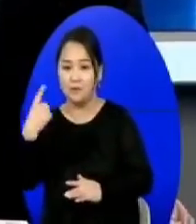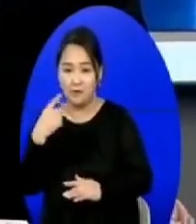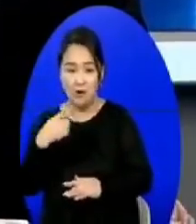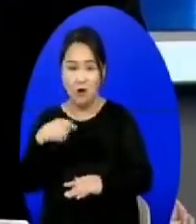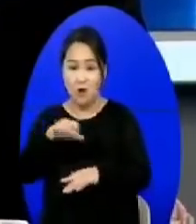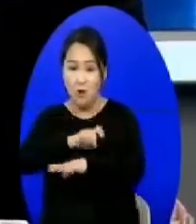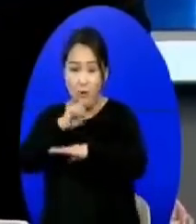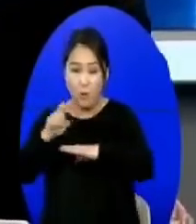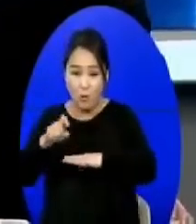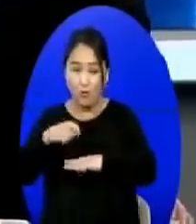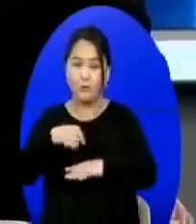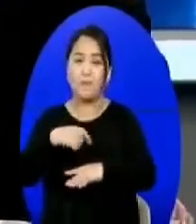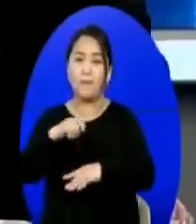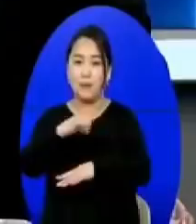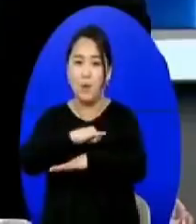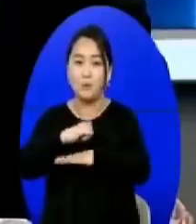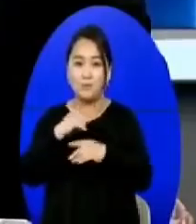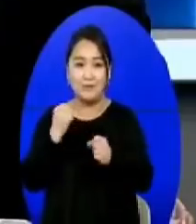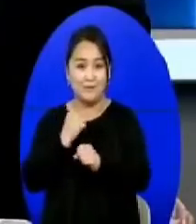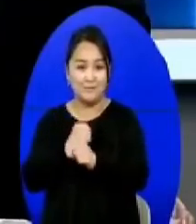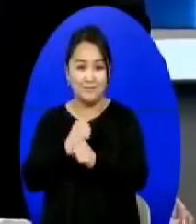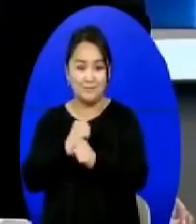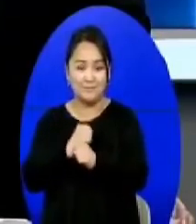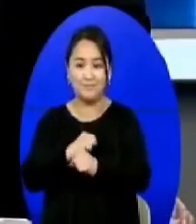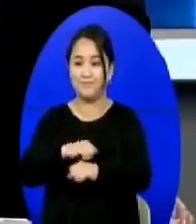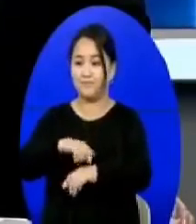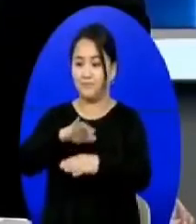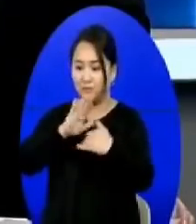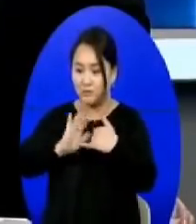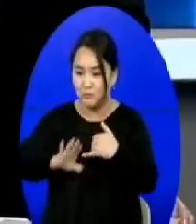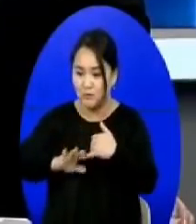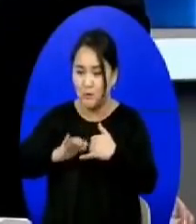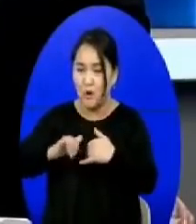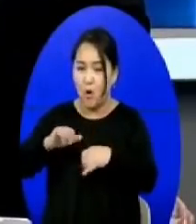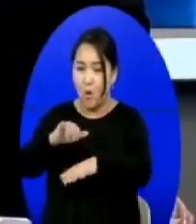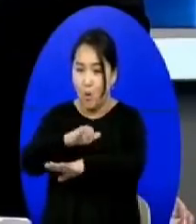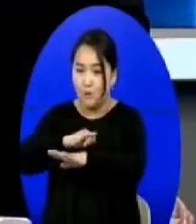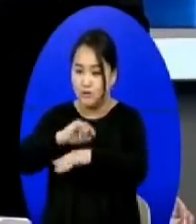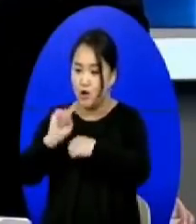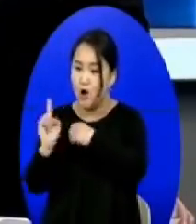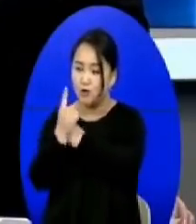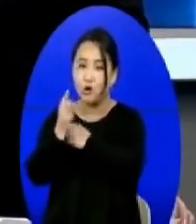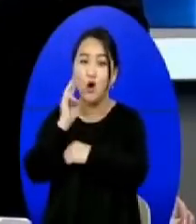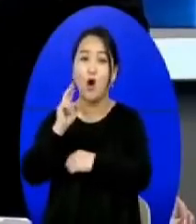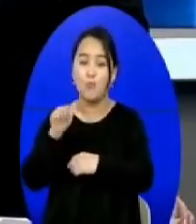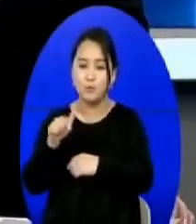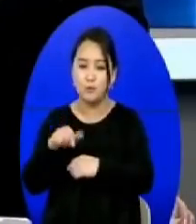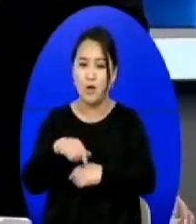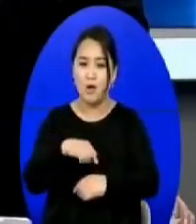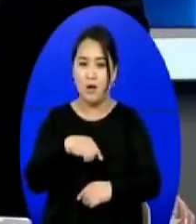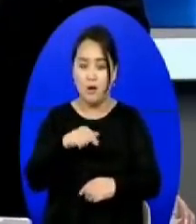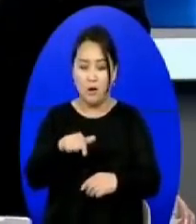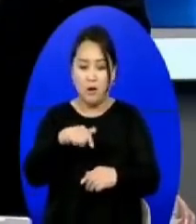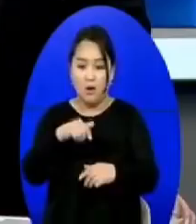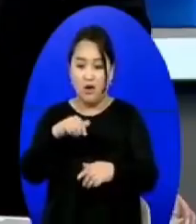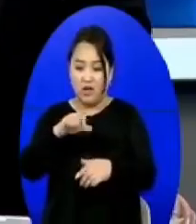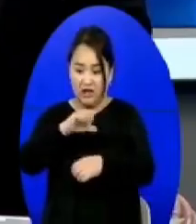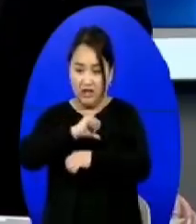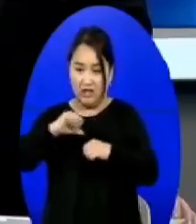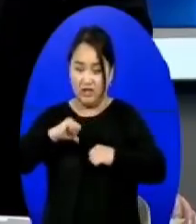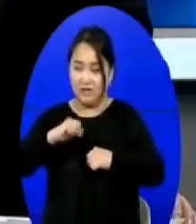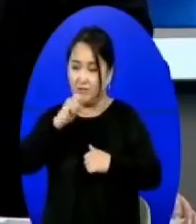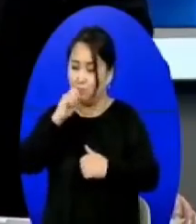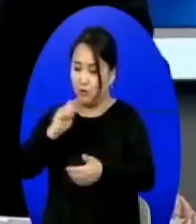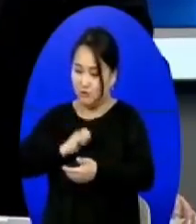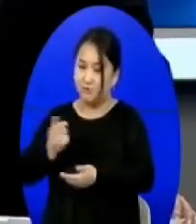ажиллана. Сүүлийн өдрүүдэд улсын онцгой комисс 110 гаруй аж ахуй нэгж байгуулах иргэнээс 227 сая гаруй төгрөгийн бэлэн